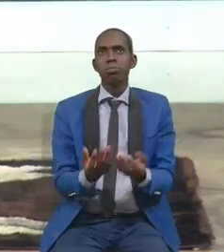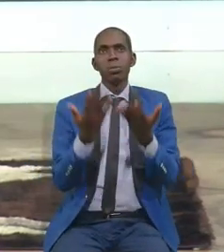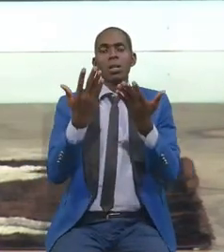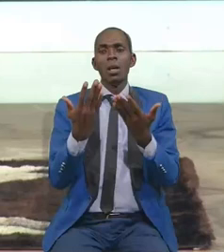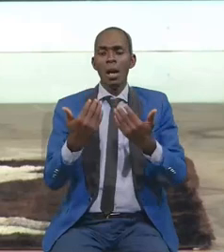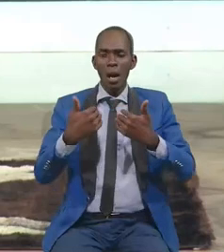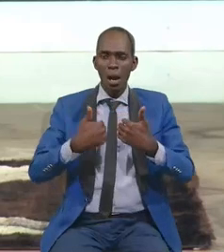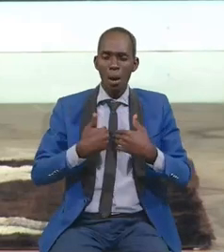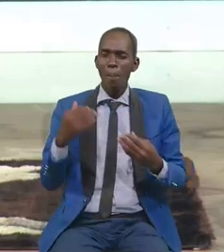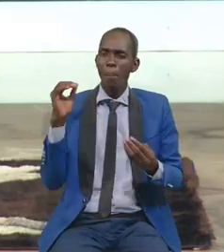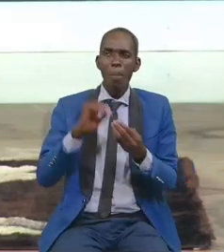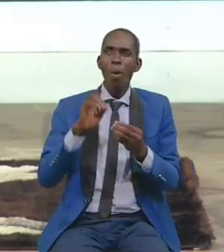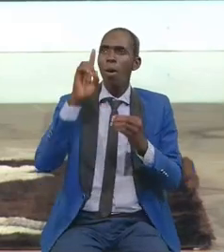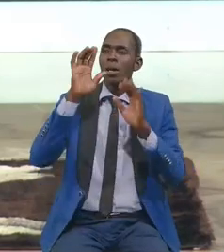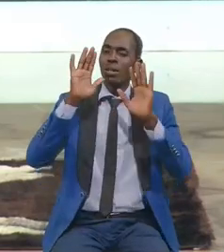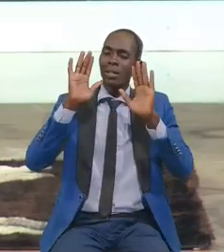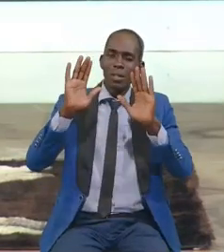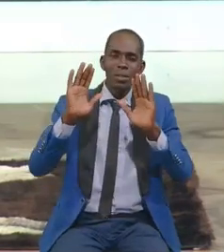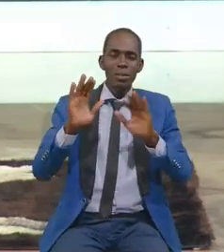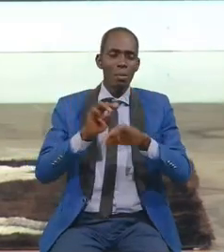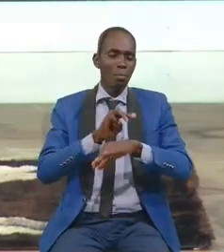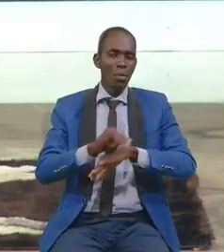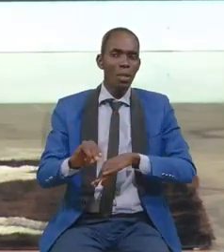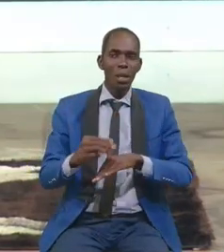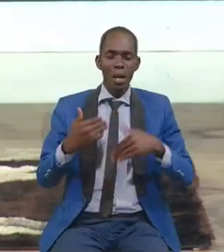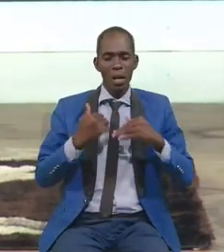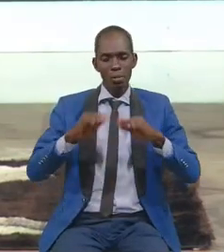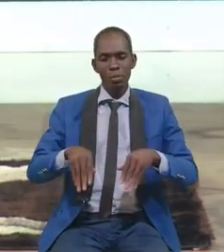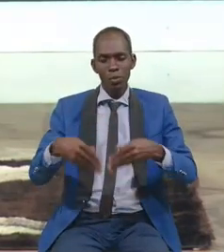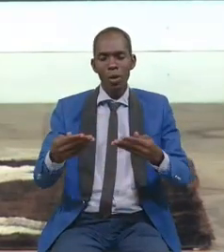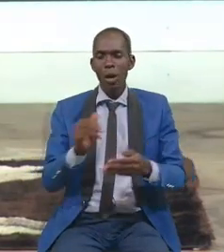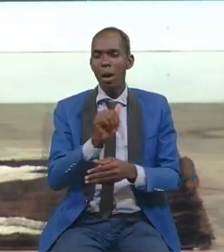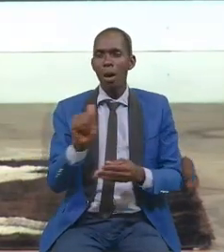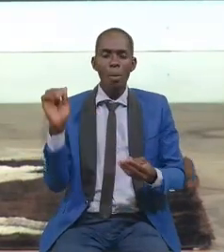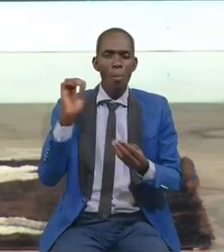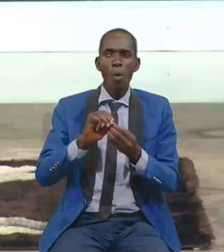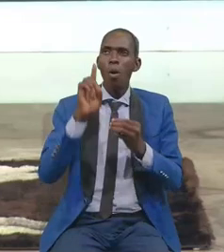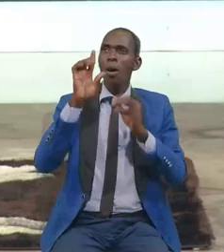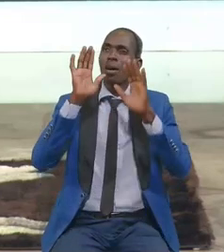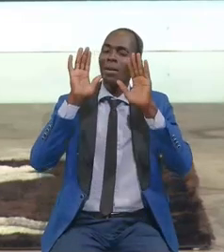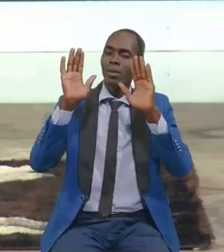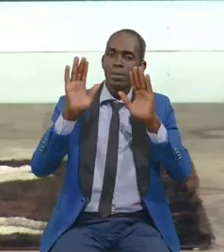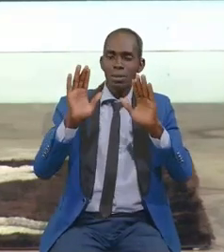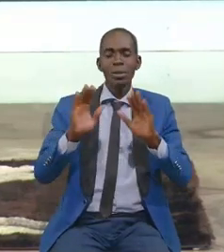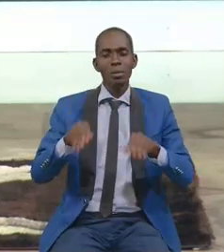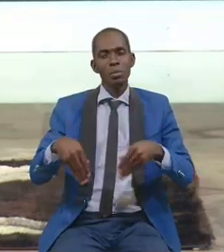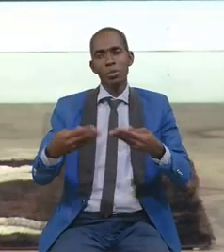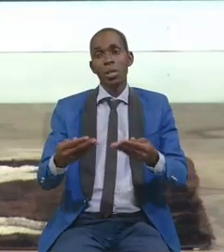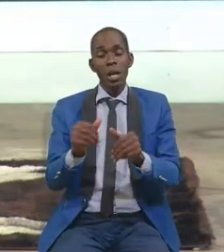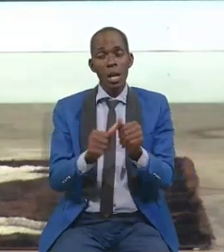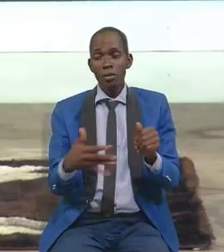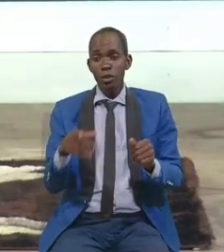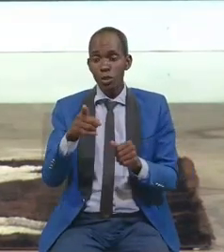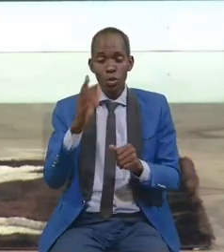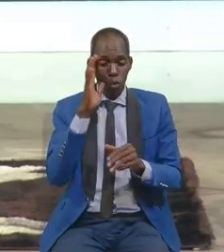un ministère plus excellent, il pourvoit quelque chose d'excellent et tout ce que vous allez avoir sera des